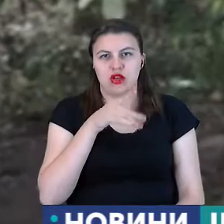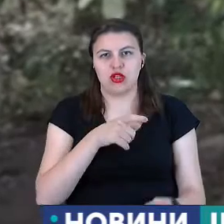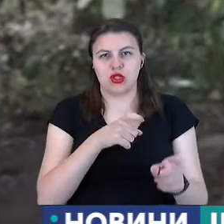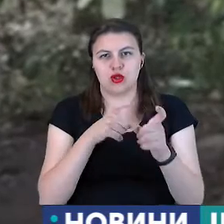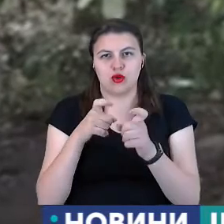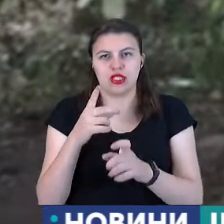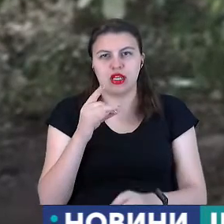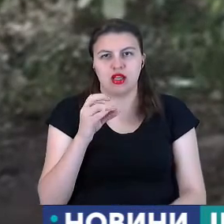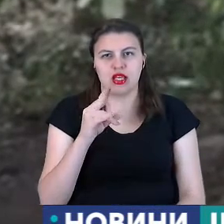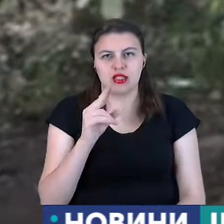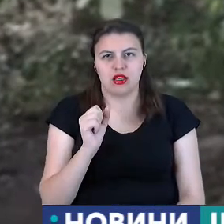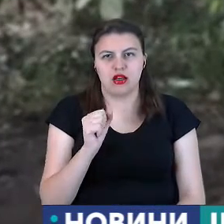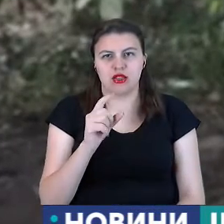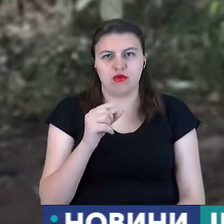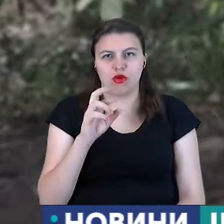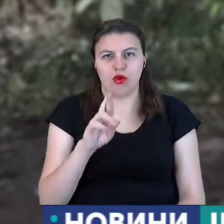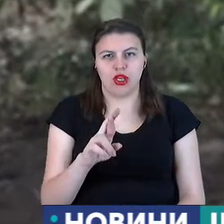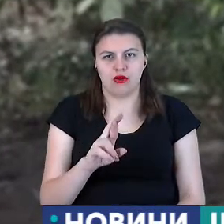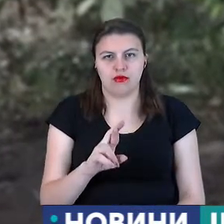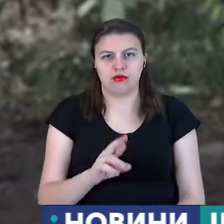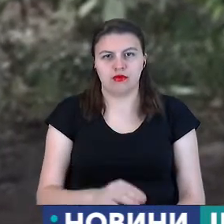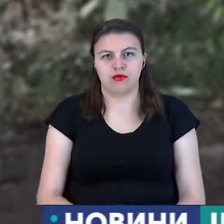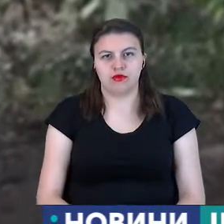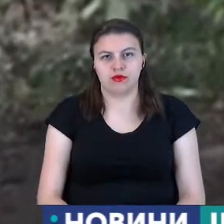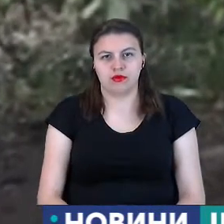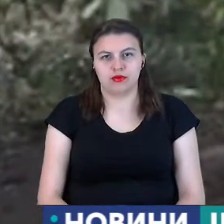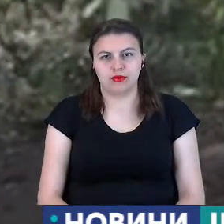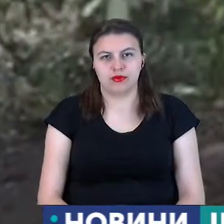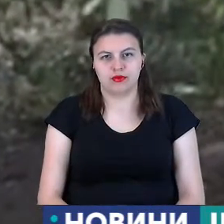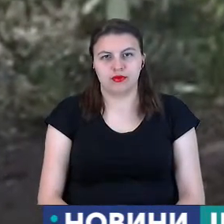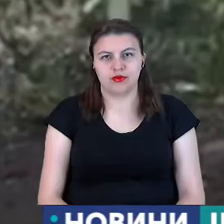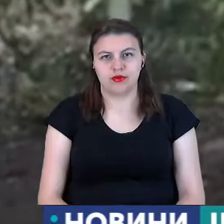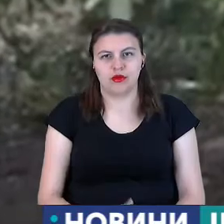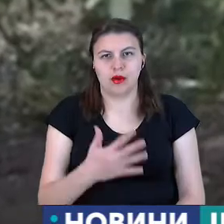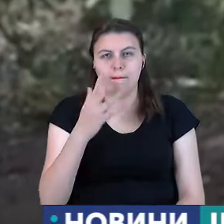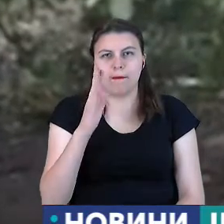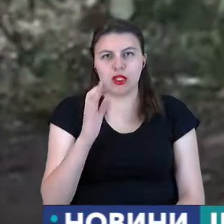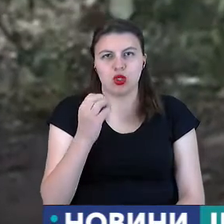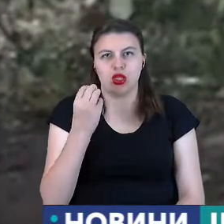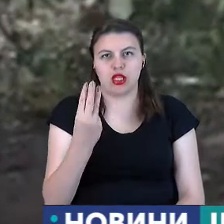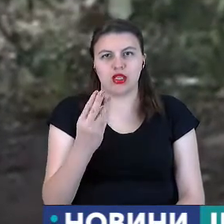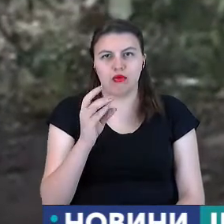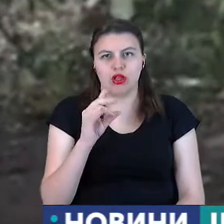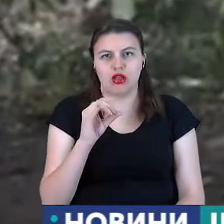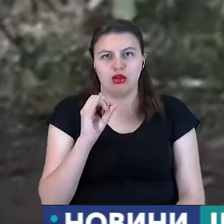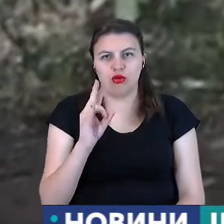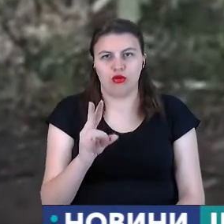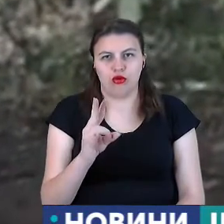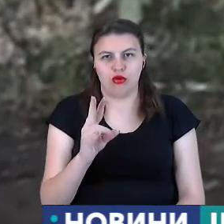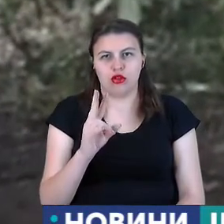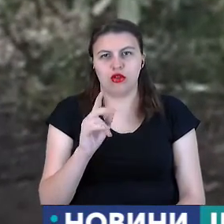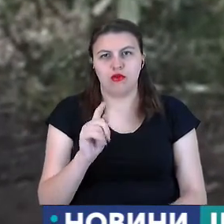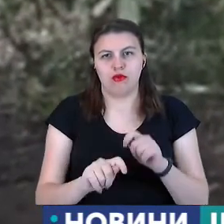зброї, що підставило під загрозу життя військовослужбовців 503-го батальйону і безпосередньо перевіряючих